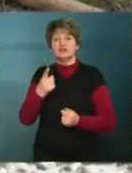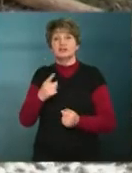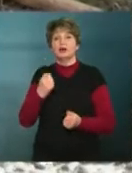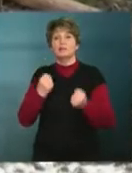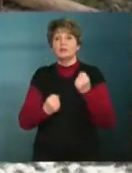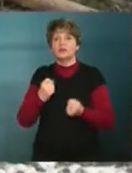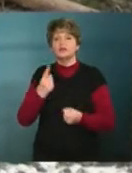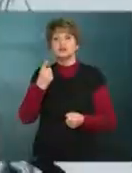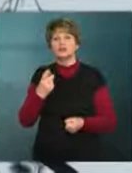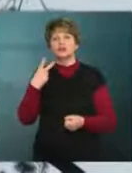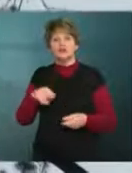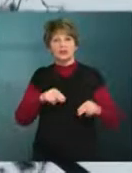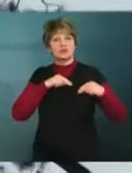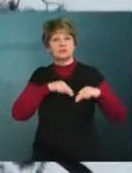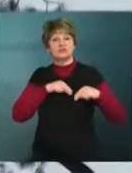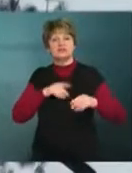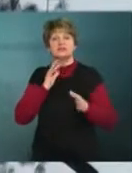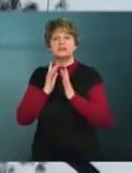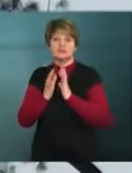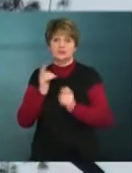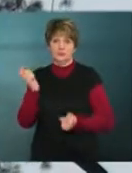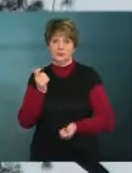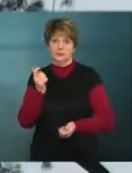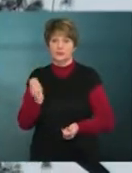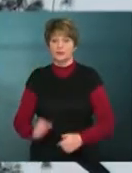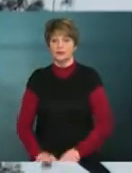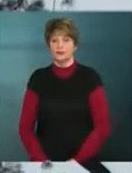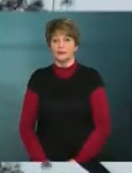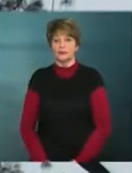та 120 працівників лісгоспу. Ольга Хорошко, Олександр Кулик. Новини.